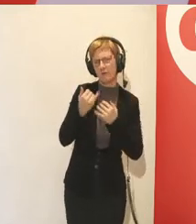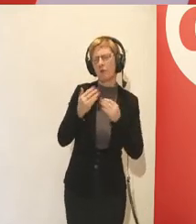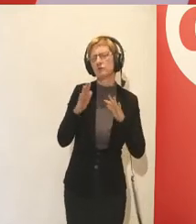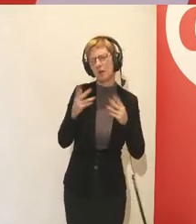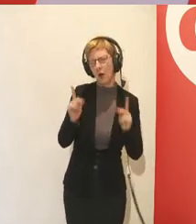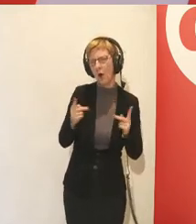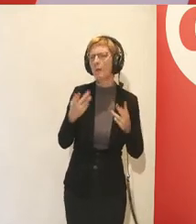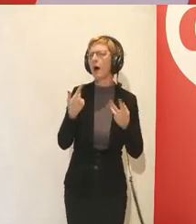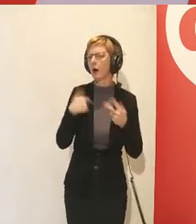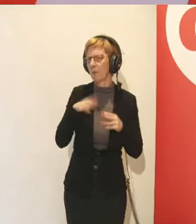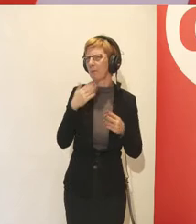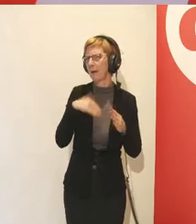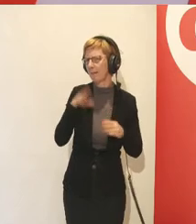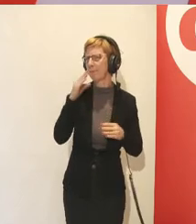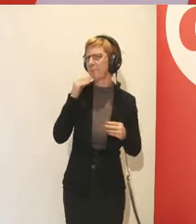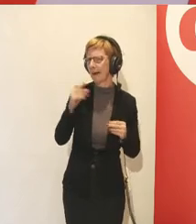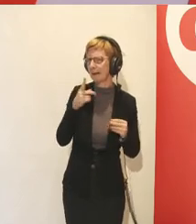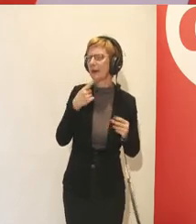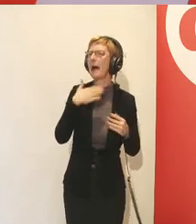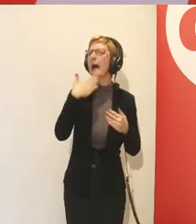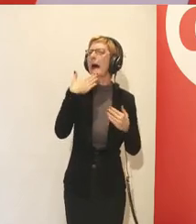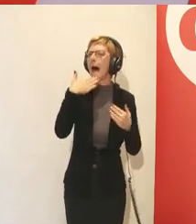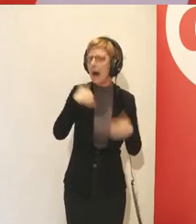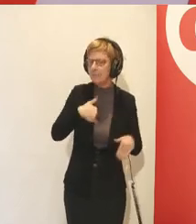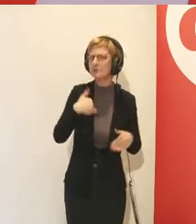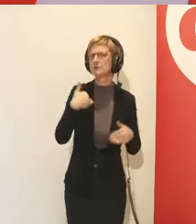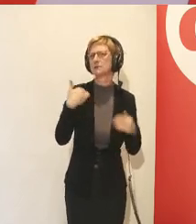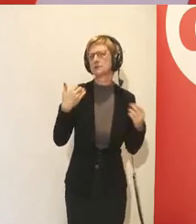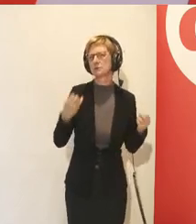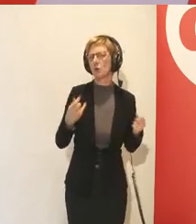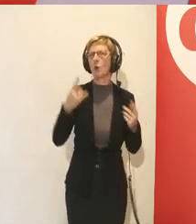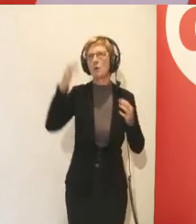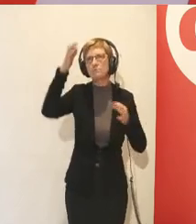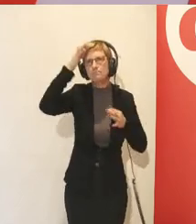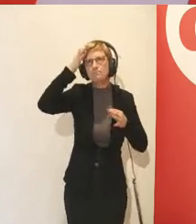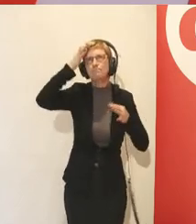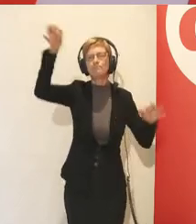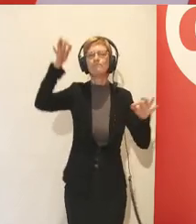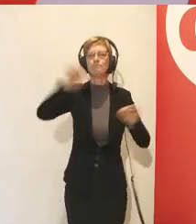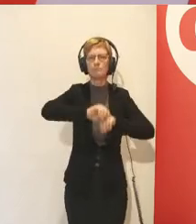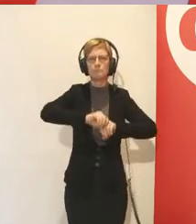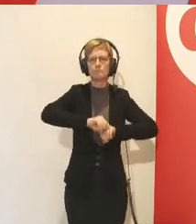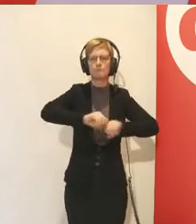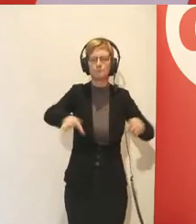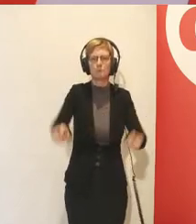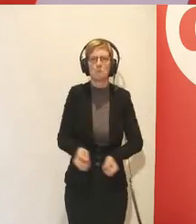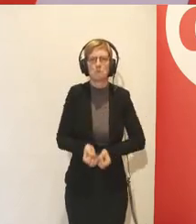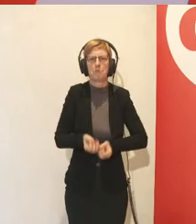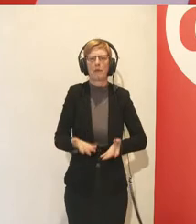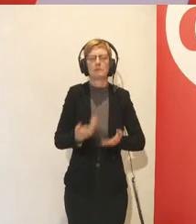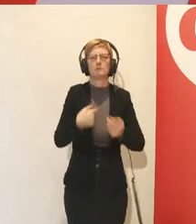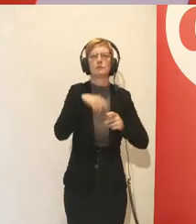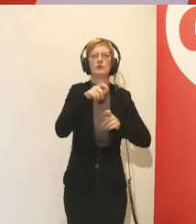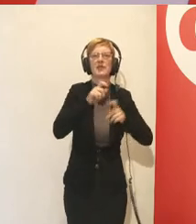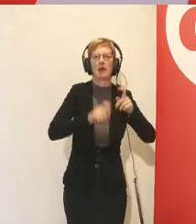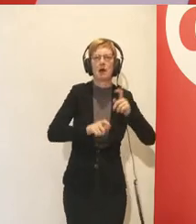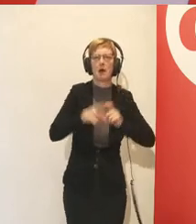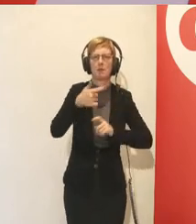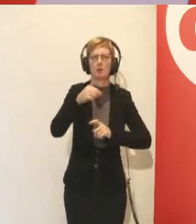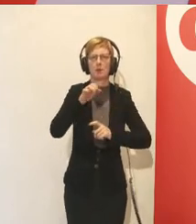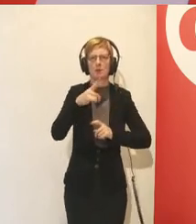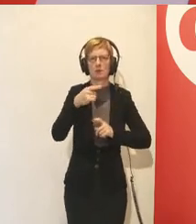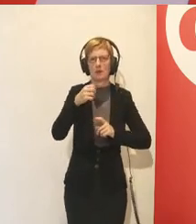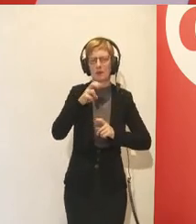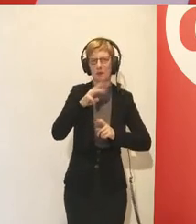irgendwo männer sitzen die gezielt solche dinge sich ausdenken die das gezielt verbreiten und dann über telegramme über andere kanäle auch